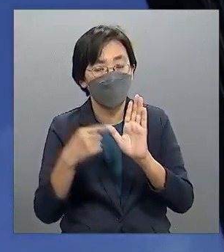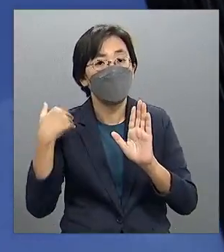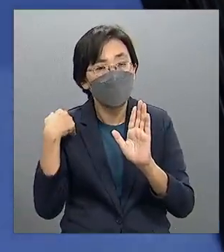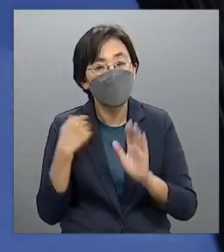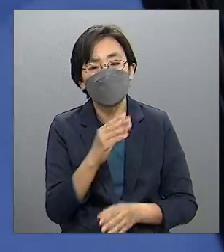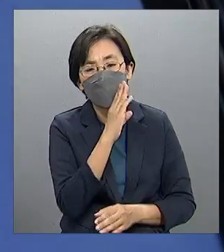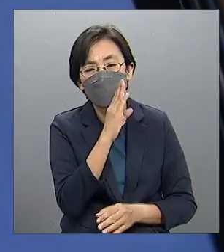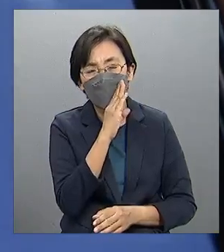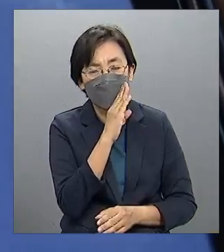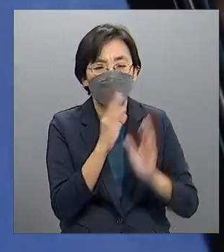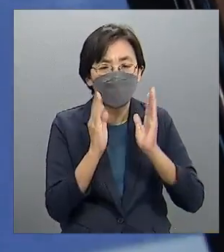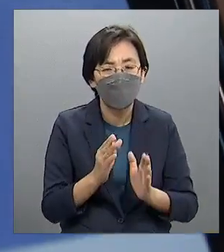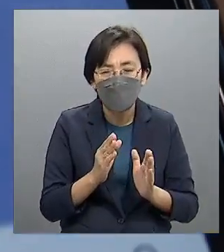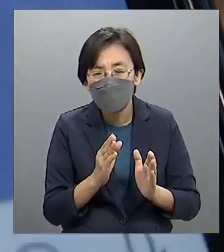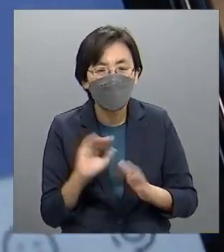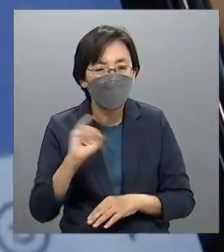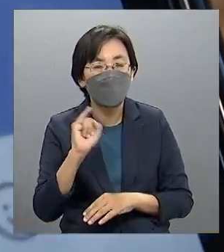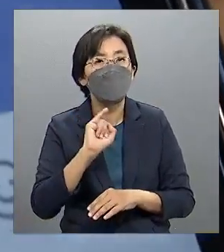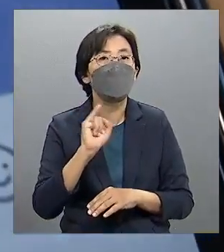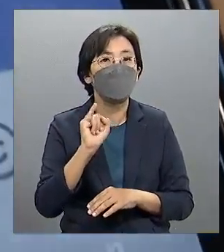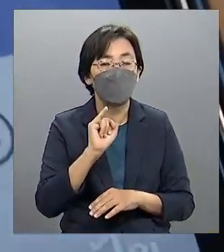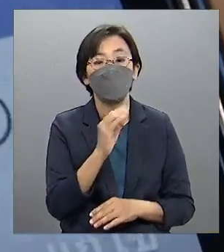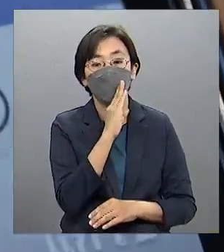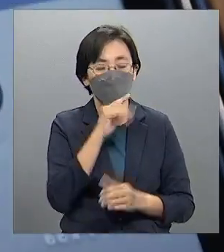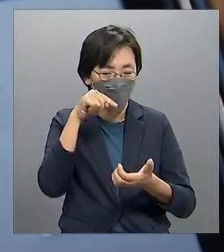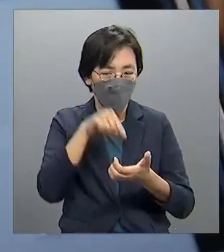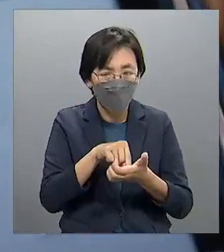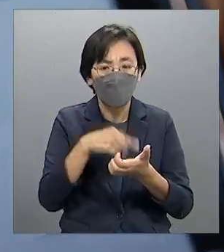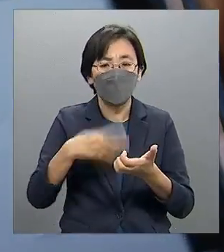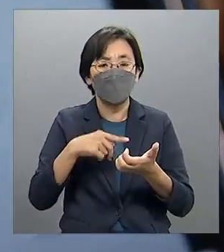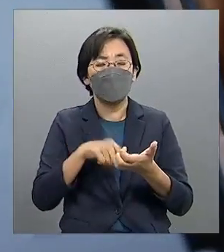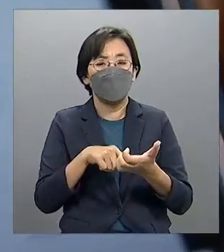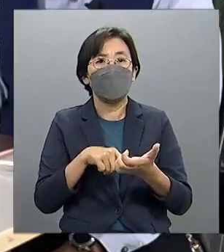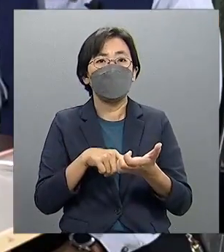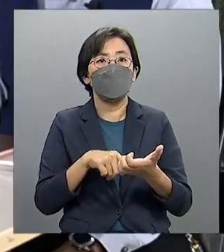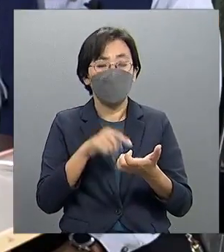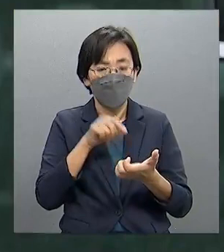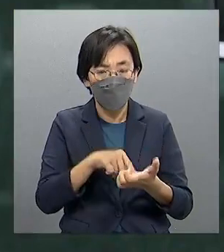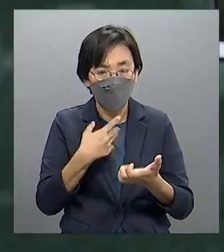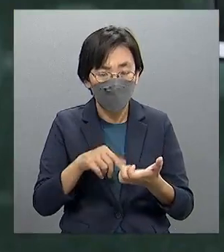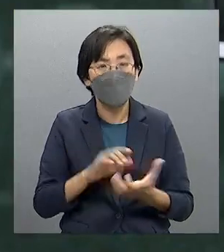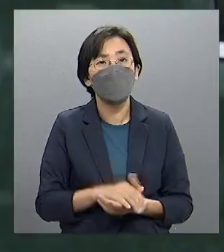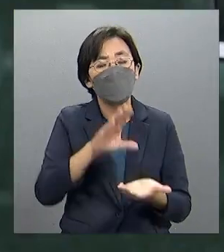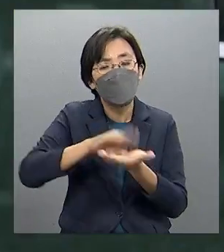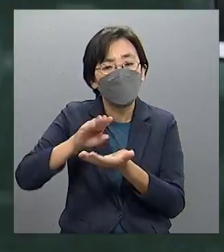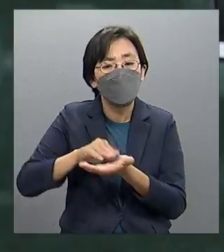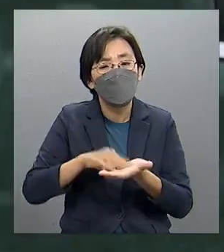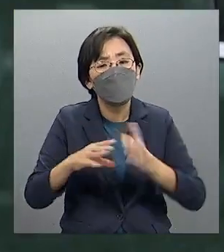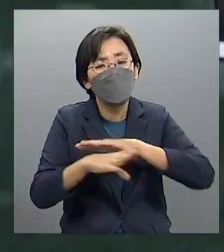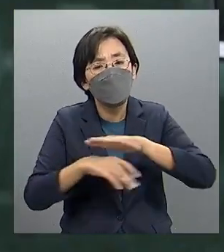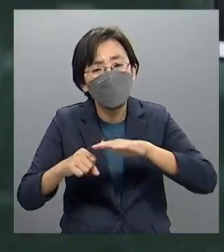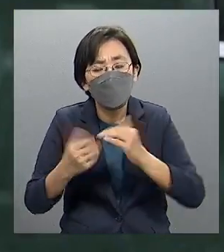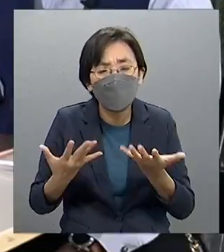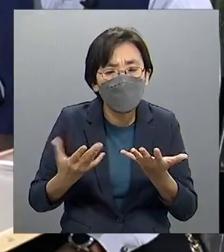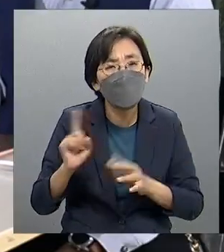ยมันสามารถที่จะสมมติมันเราเผลอพลาดที่จะคลิกเข้าไปในลิงก์เหล่านี ้ ข้อมูลที่มันจะได้ของเราไปเนี่ยมันจะมียกตัวอย่างไหมฮะมันจะมีขั้นต